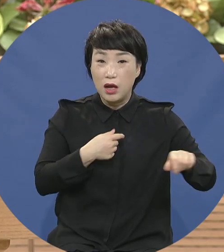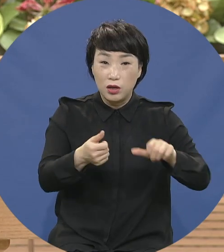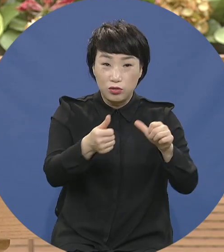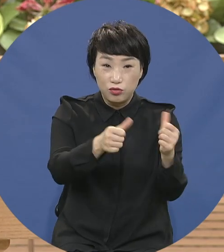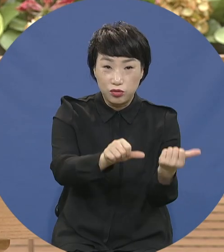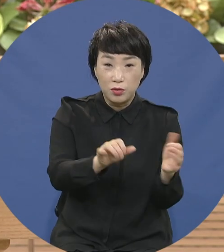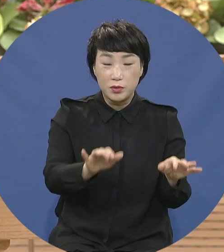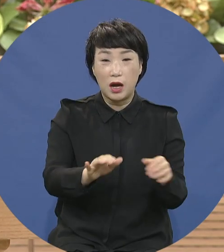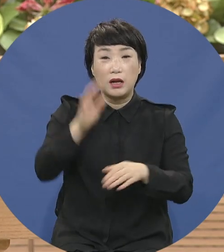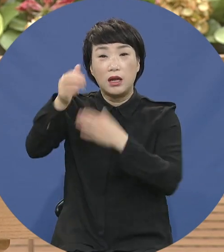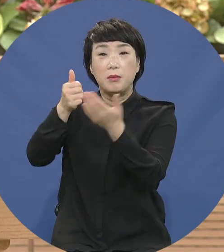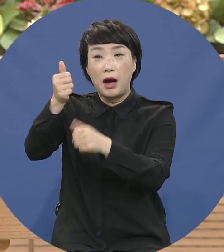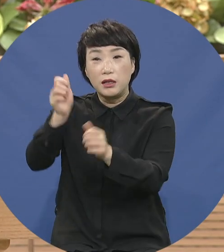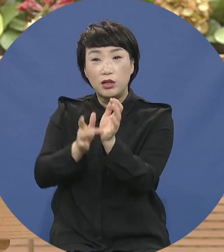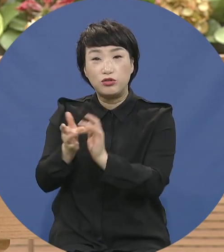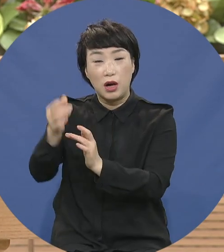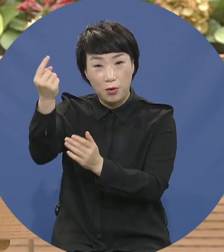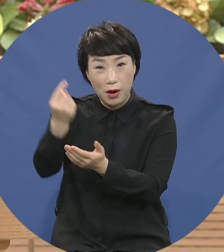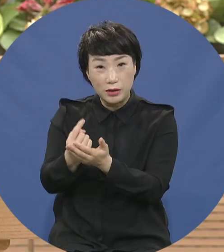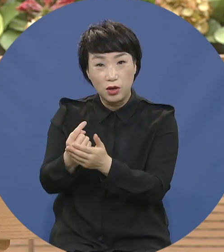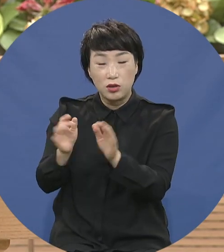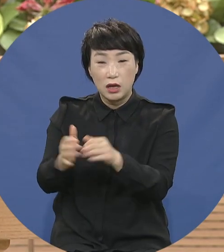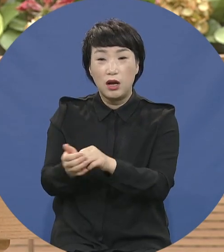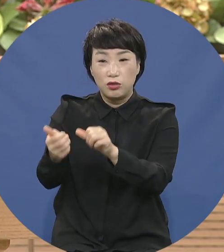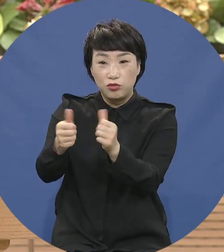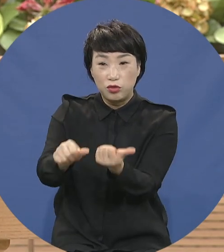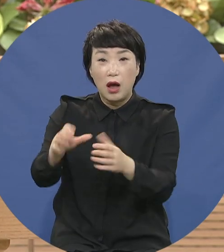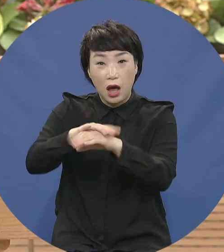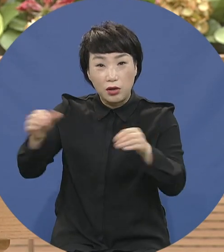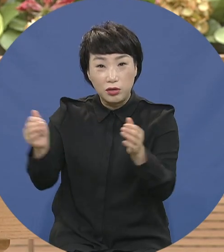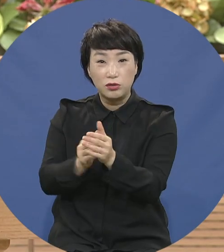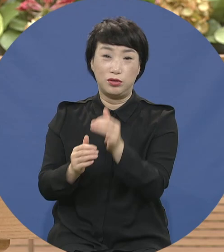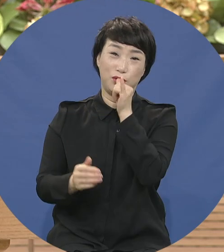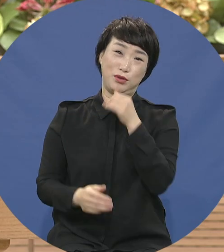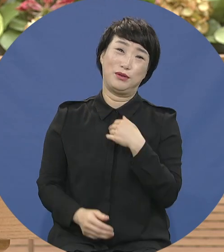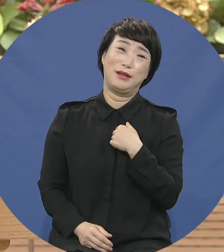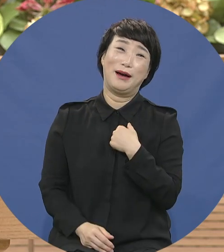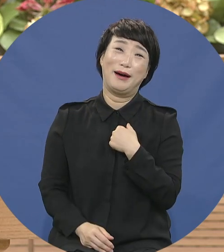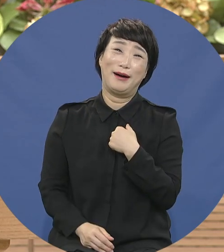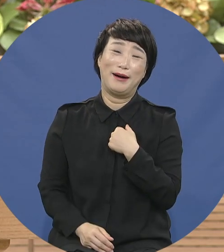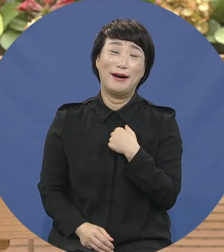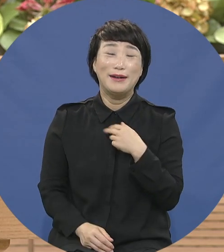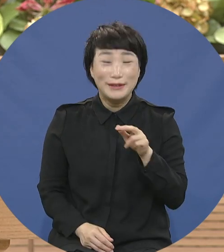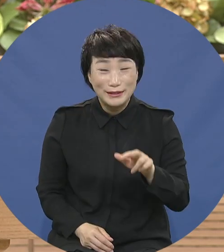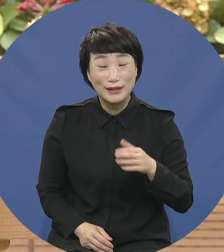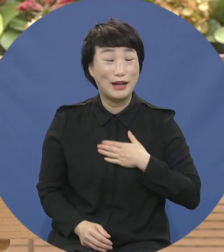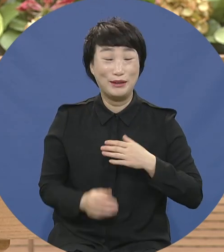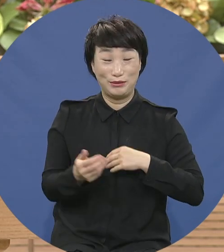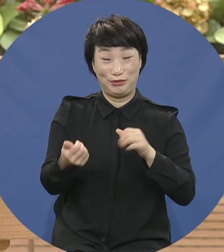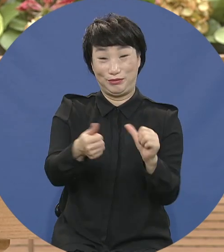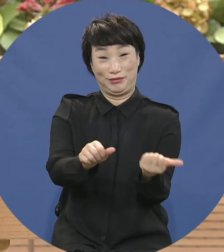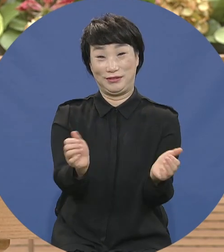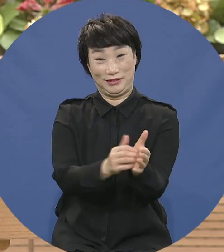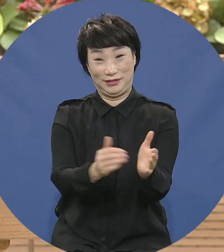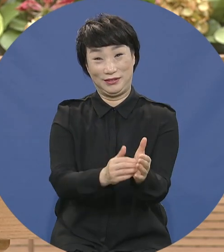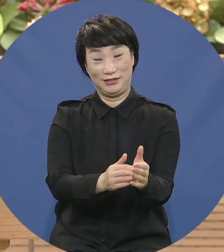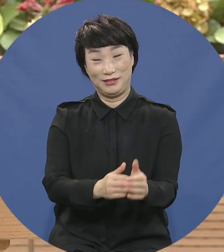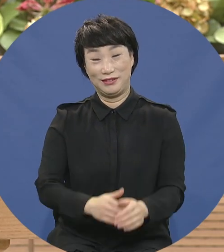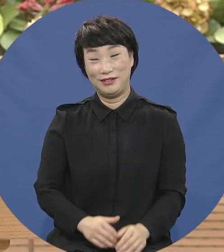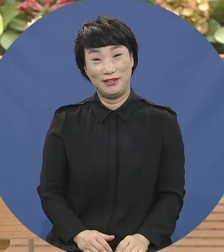죽음으로, 하나님의 아들이 정령 죽음으로 해결했기 때문에 나는 죽을 일이 없다 이